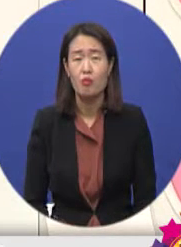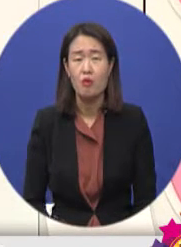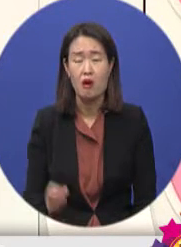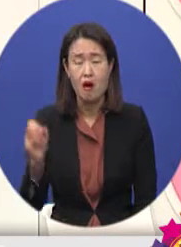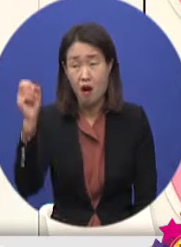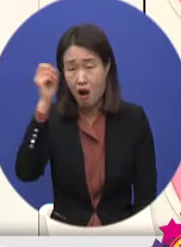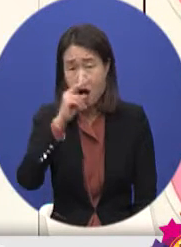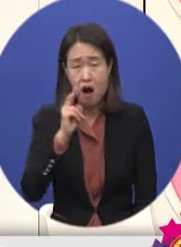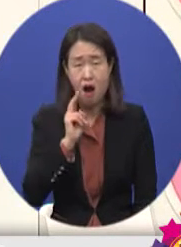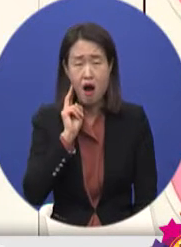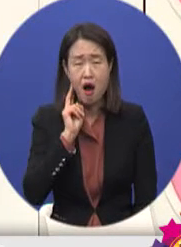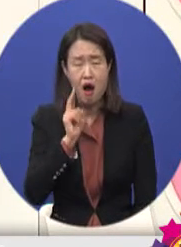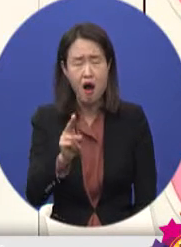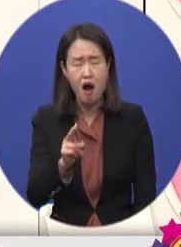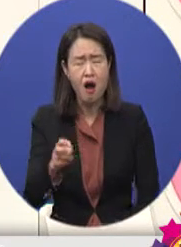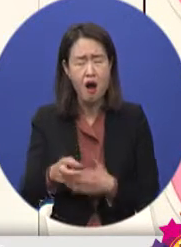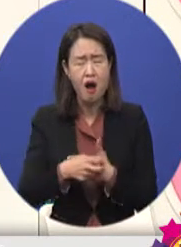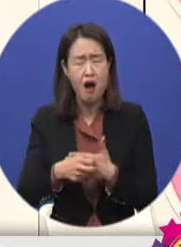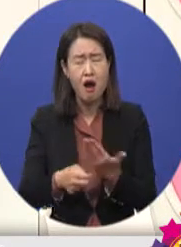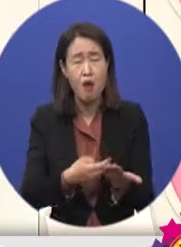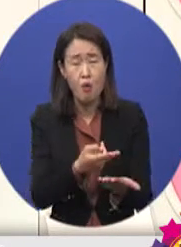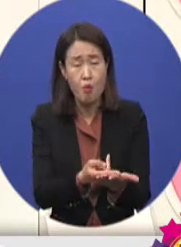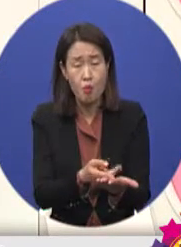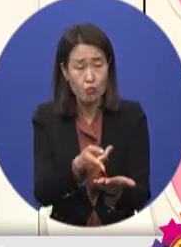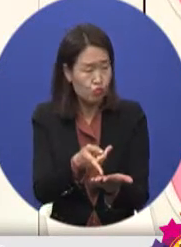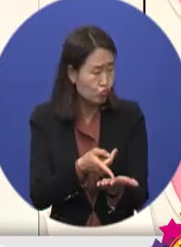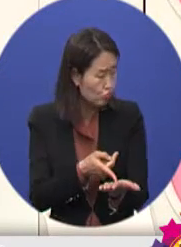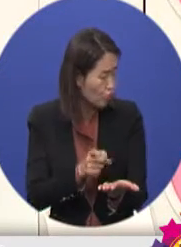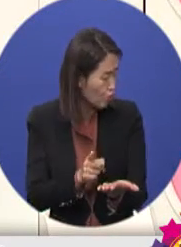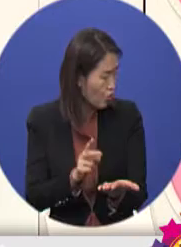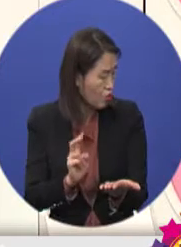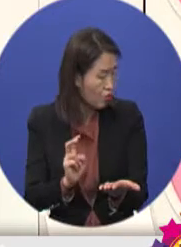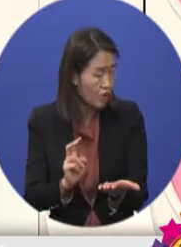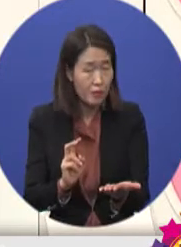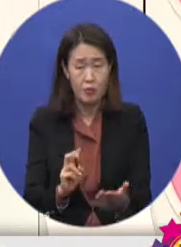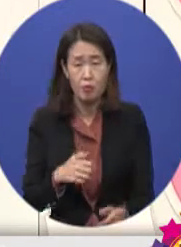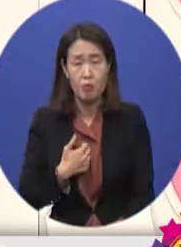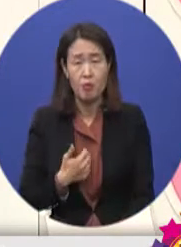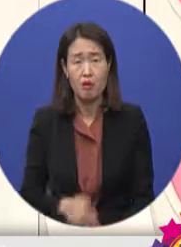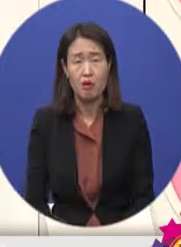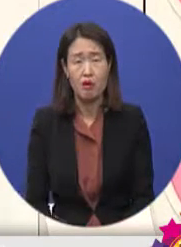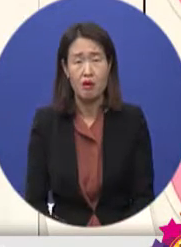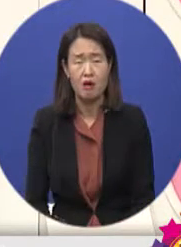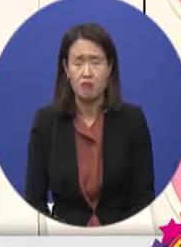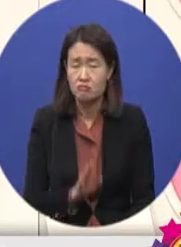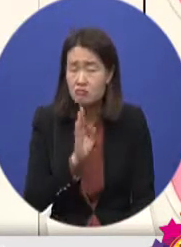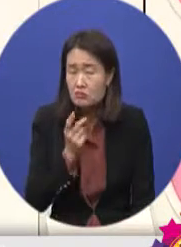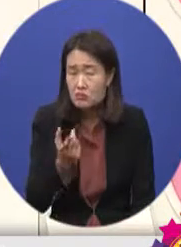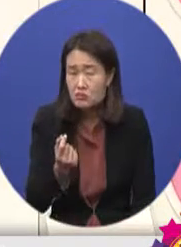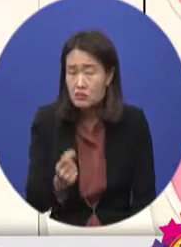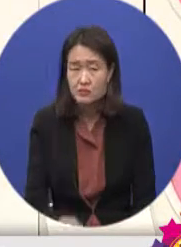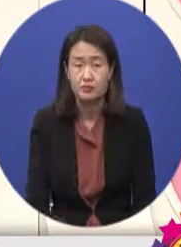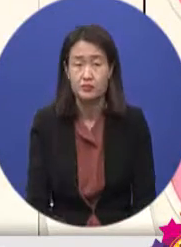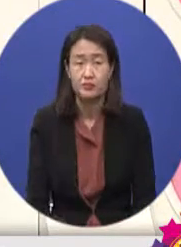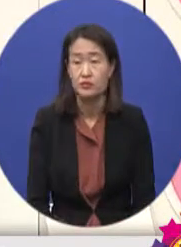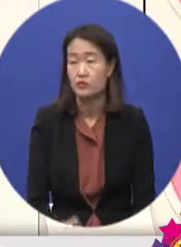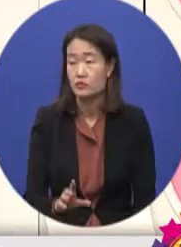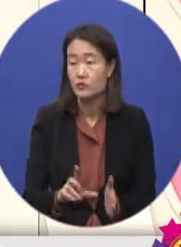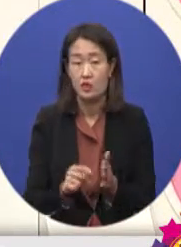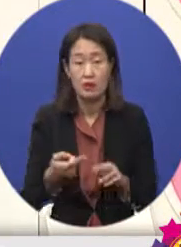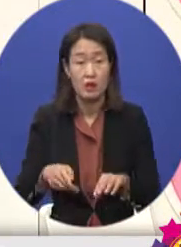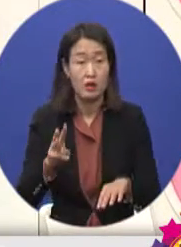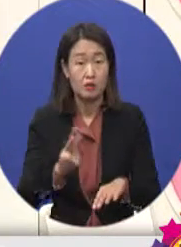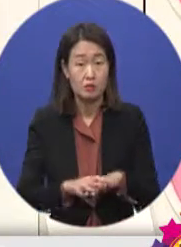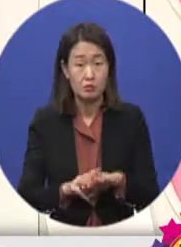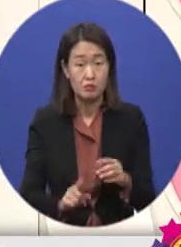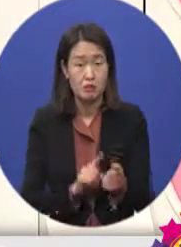갖다 놨는데 어디 거기서 어떻게 뭐 수술을 했는가 봐 그러고 나셨어. 아유 그랬어요? 그때 응. 대전에 갔을 때